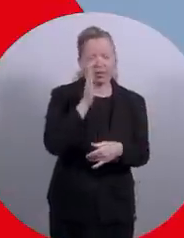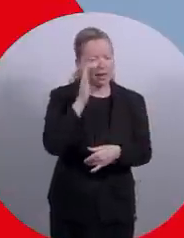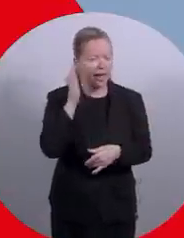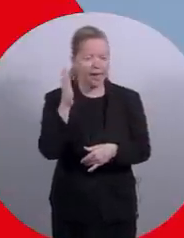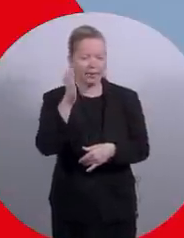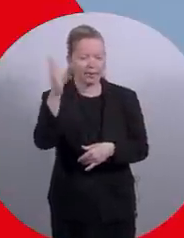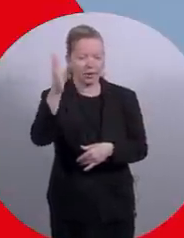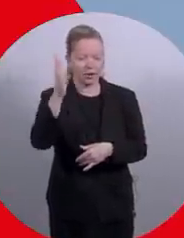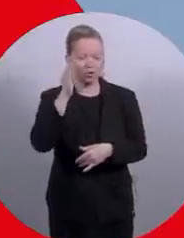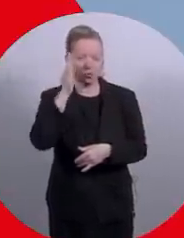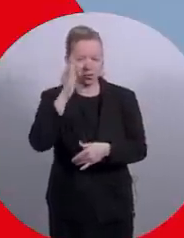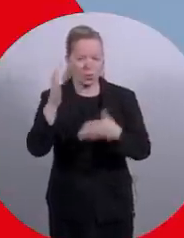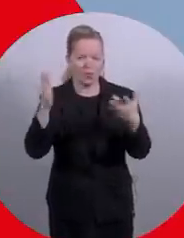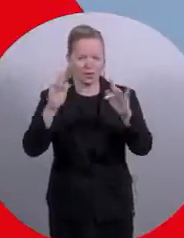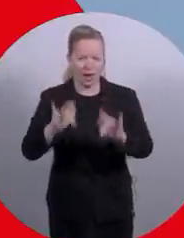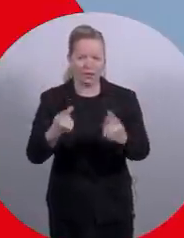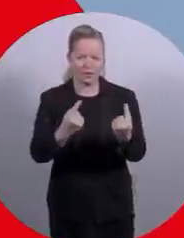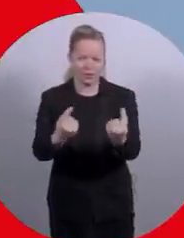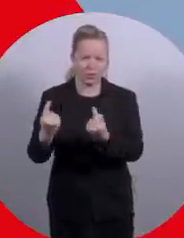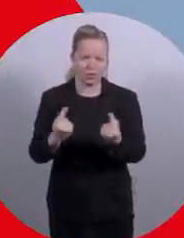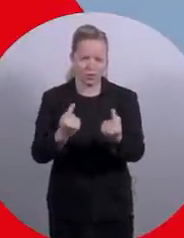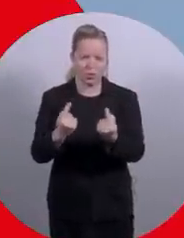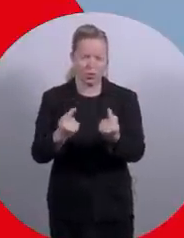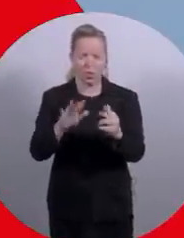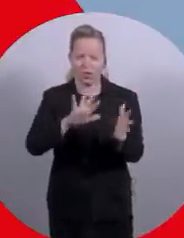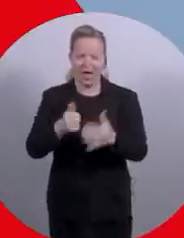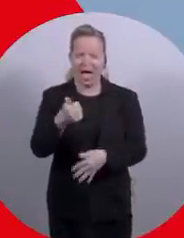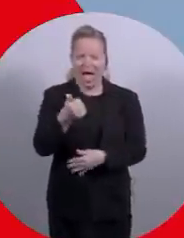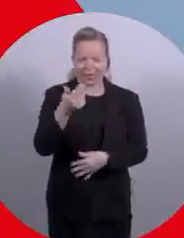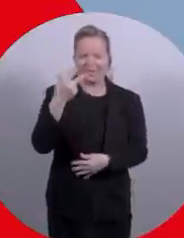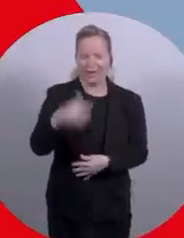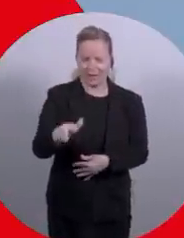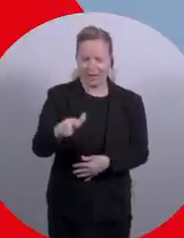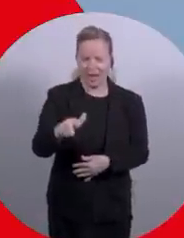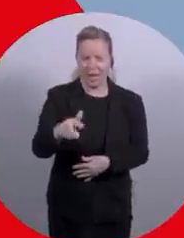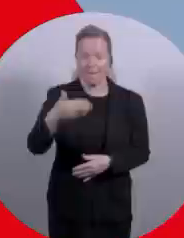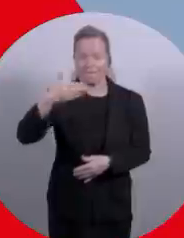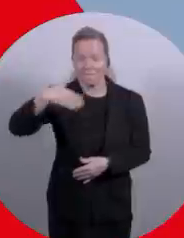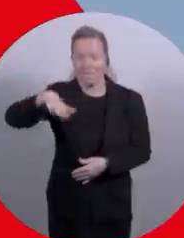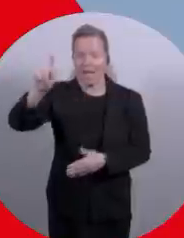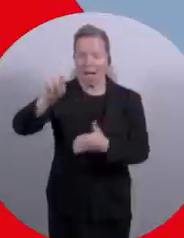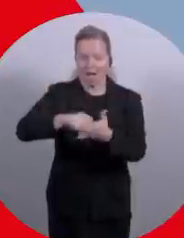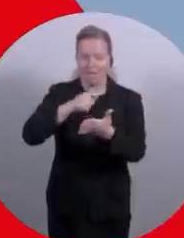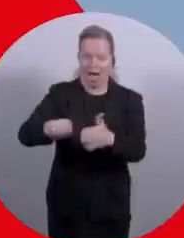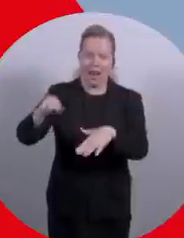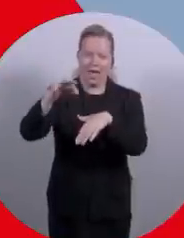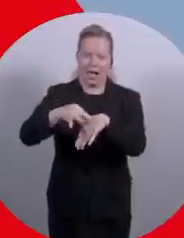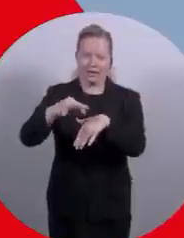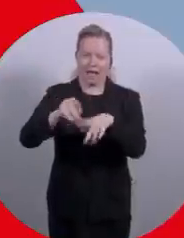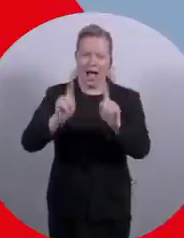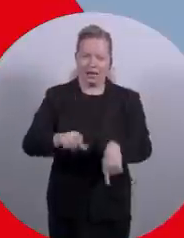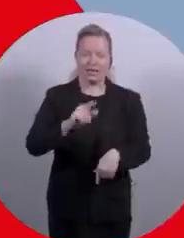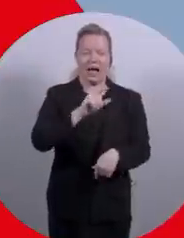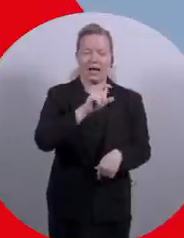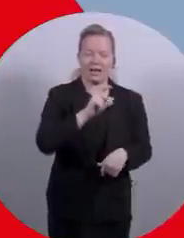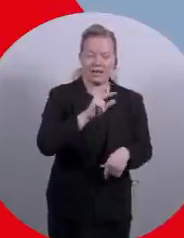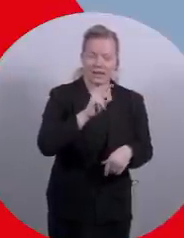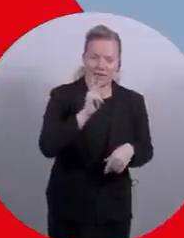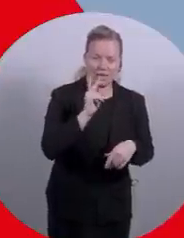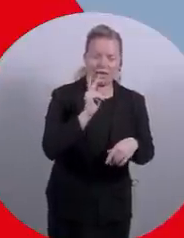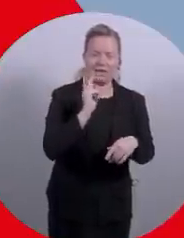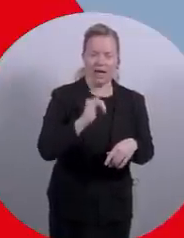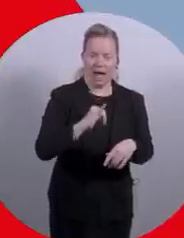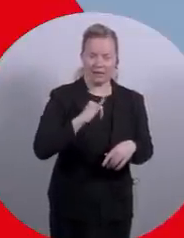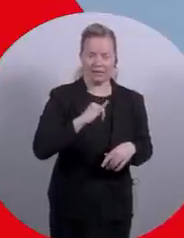Situation das ist mittlerweile um ein Drittel ein Drittel mehr Wahlärzte in Österreich gibt wie Kassen Vertragsärzte